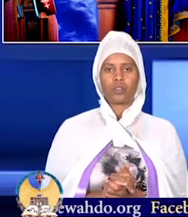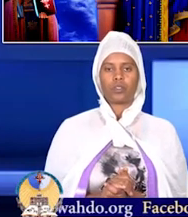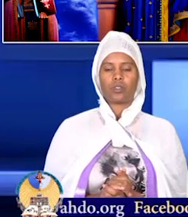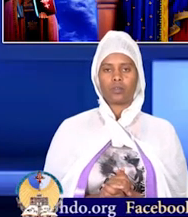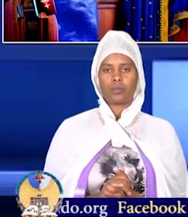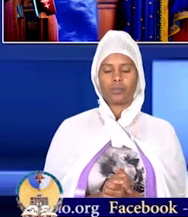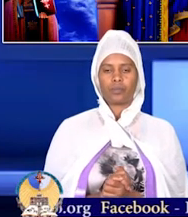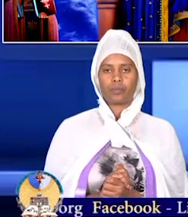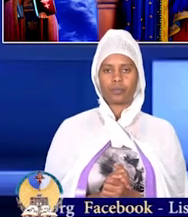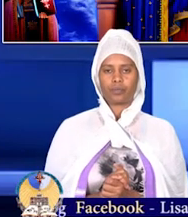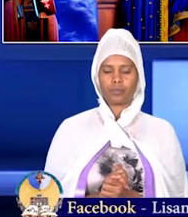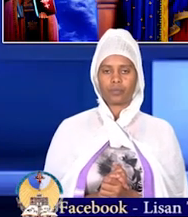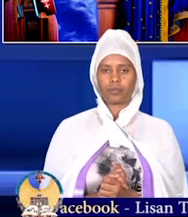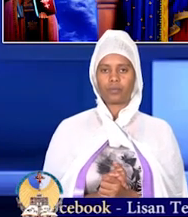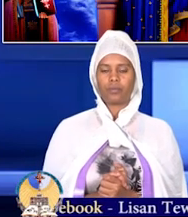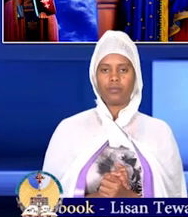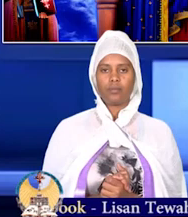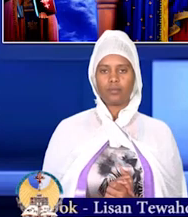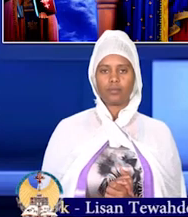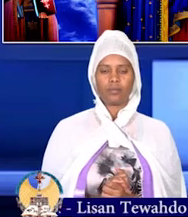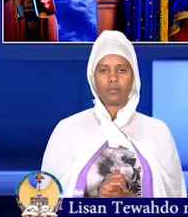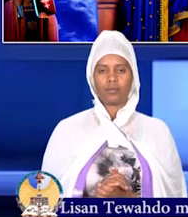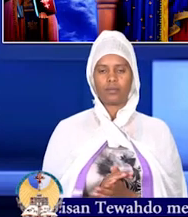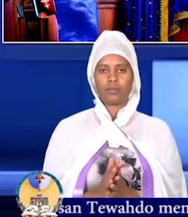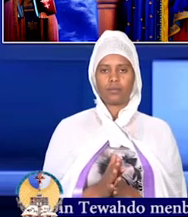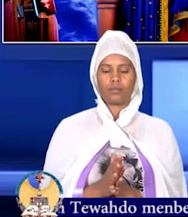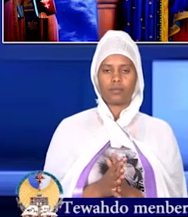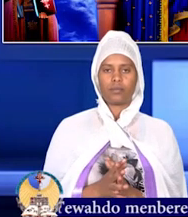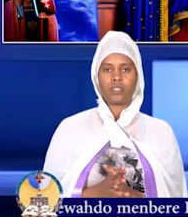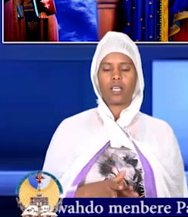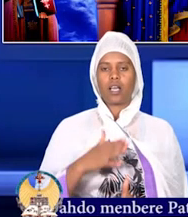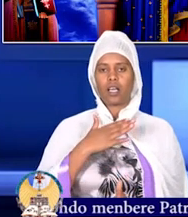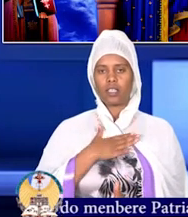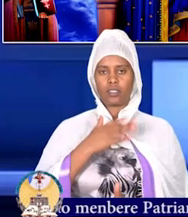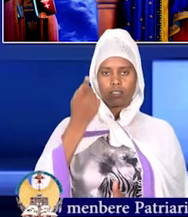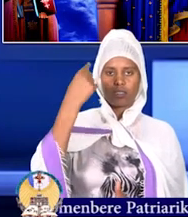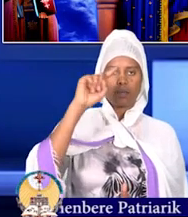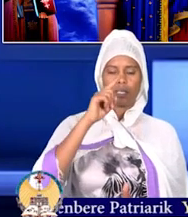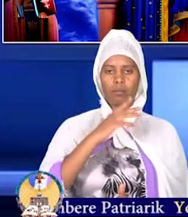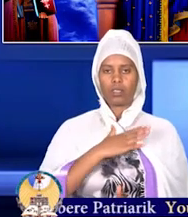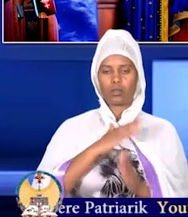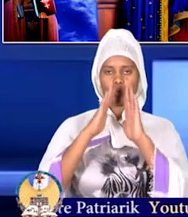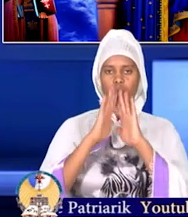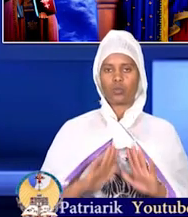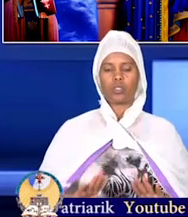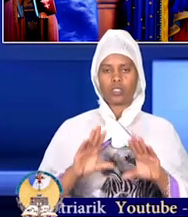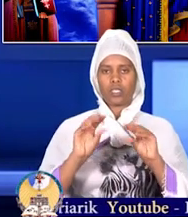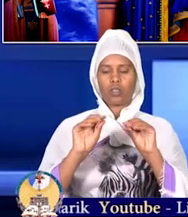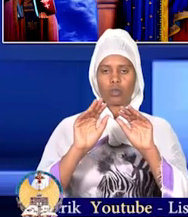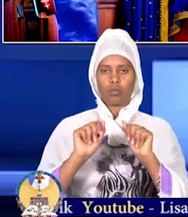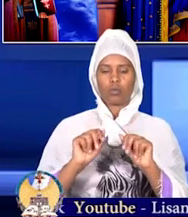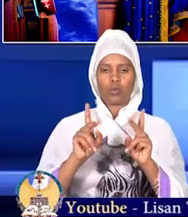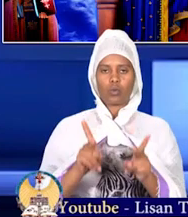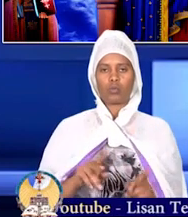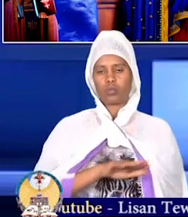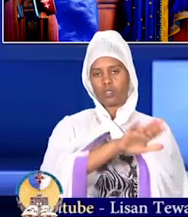ዝብለና ኩኑ ቅዱሳነ እስም ኣነሂ ቅዱስ፣ ኣነ እግዚአብሔር ኣምላኽኩም ቅዱስ